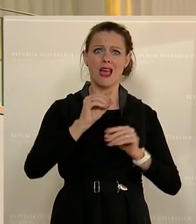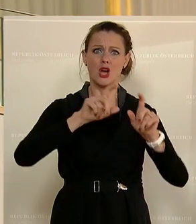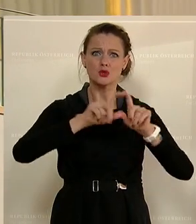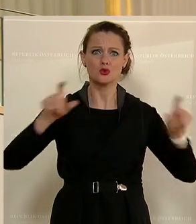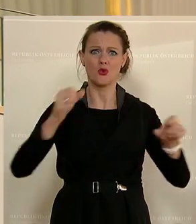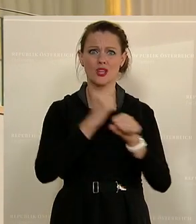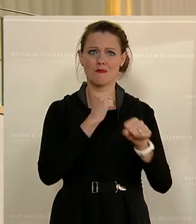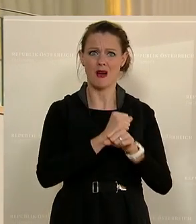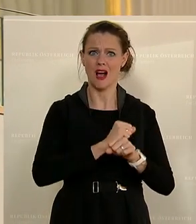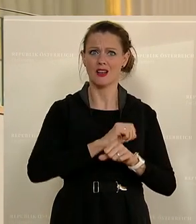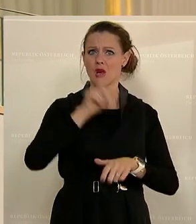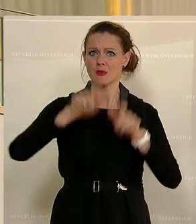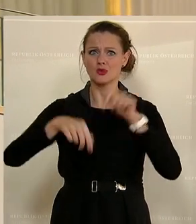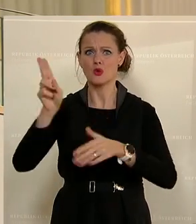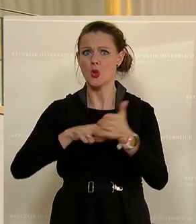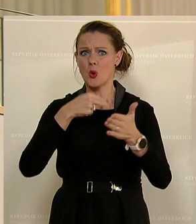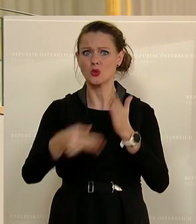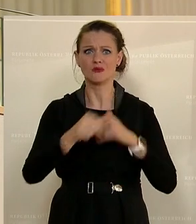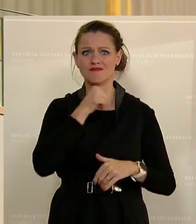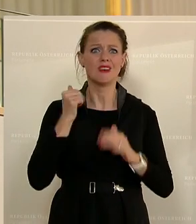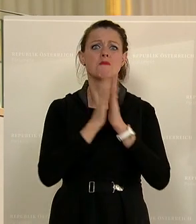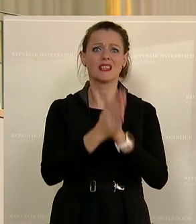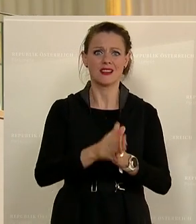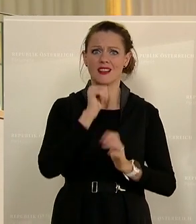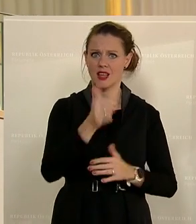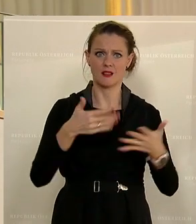der Hinrichtung unschuldiger Menschen.